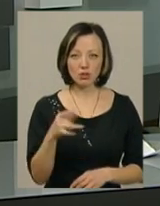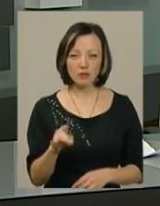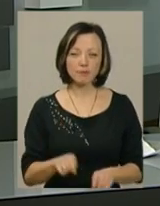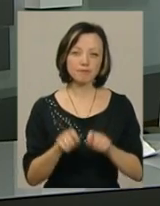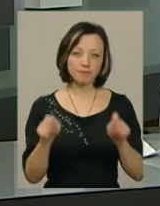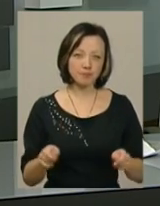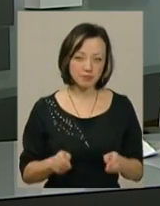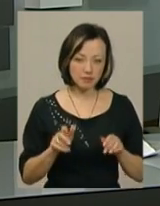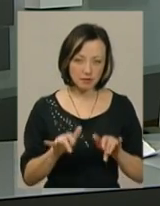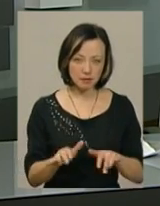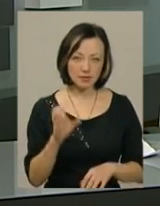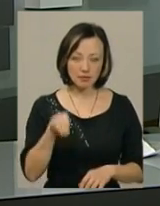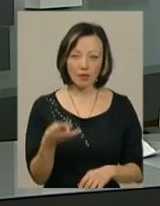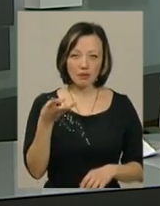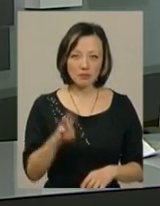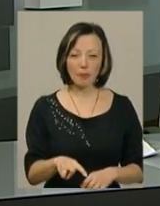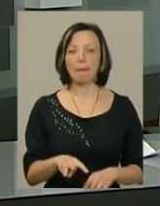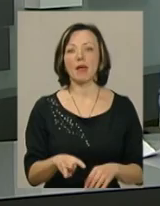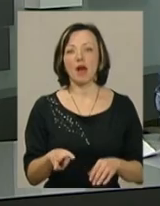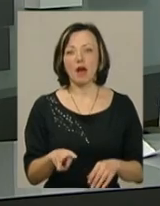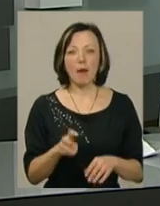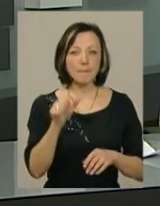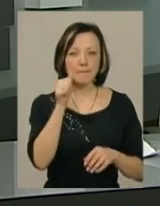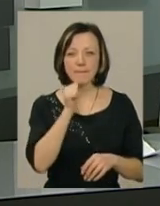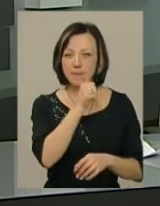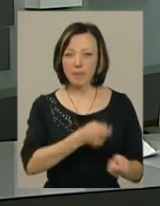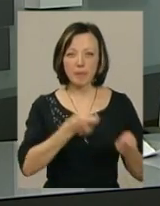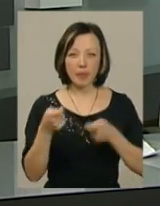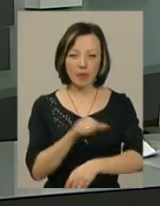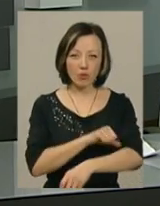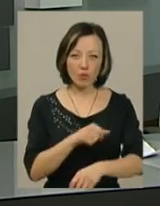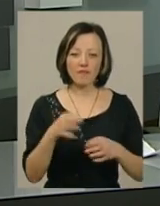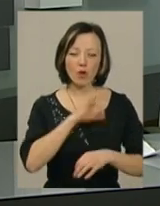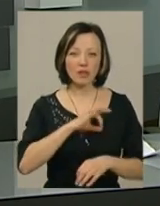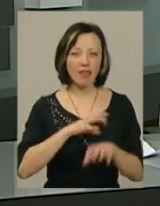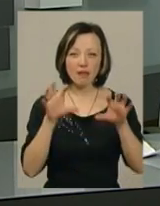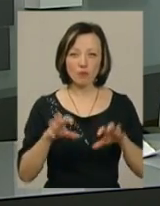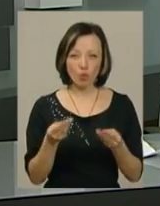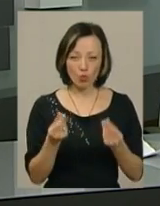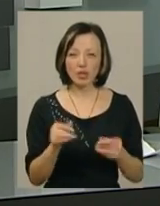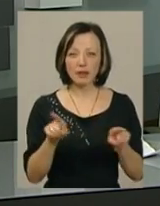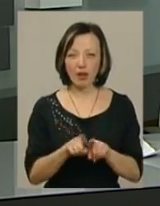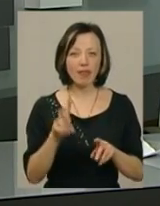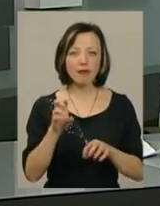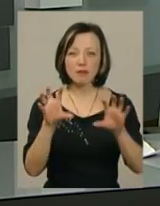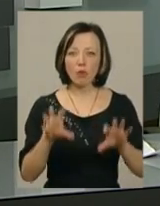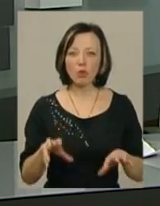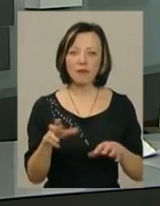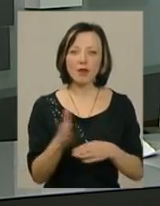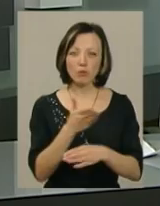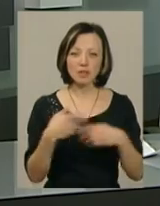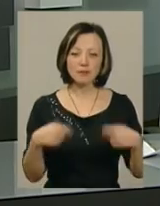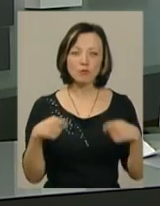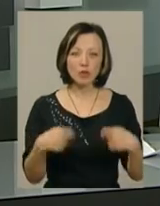відкрили провадження за трьома статтями – контрабанда наркотиків, використання незаконно здобутих грошей, а також незаконне виробництво і збут